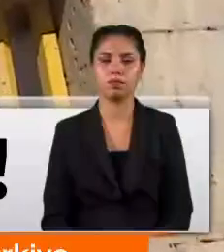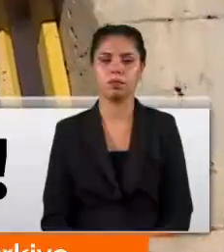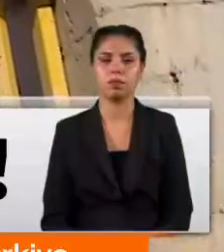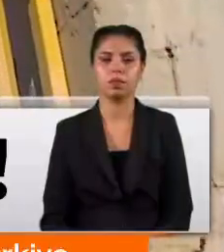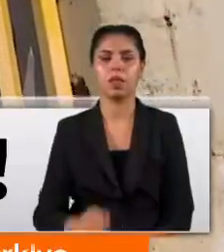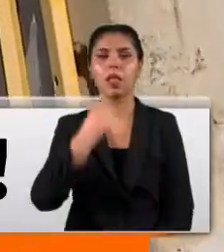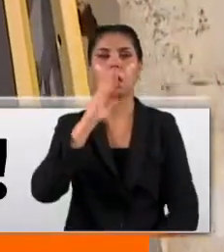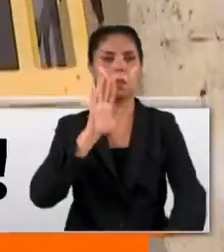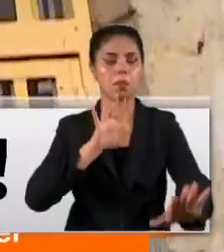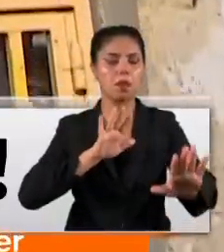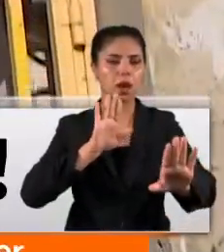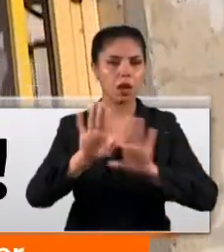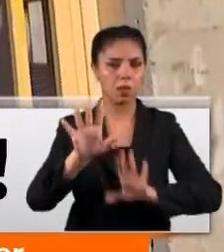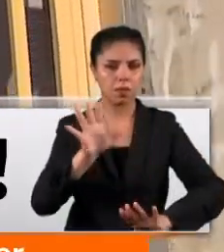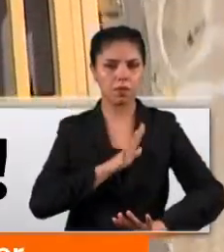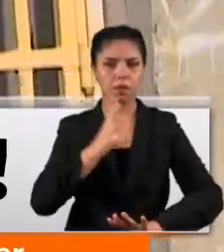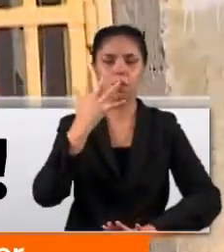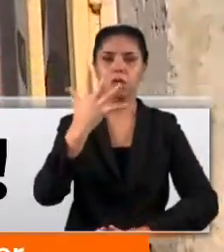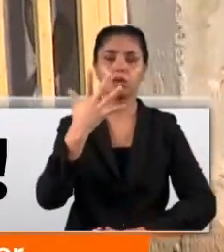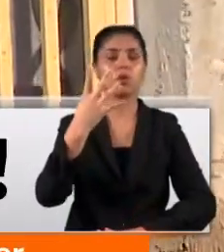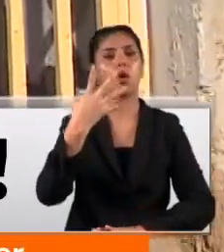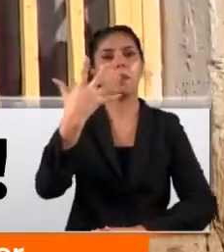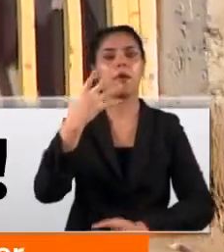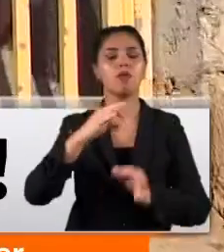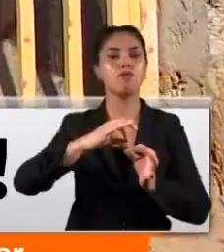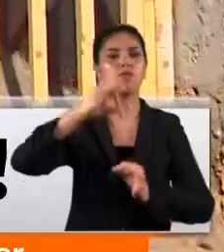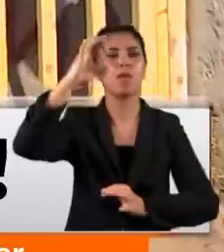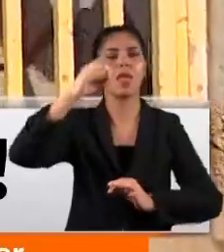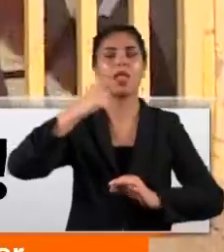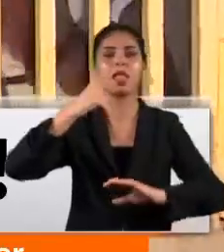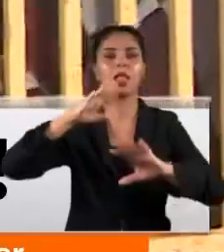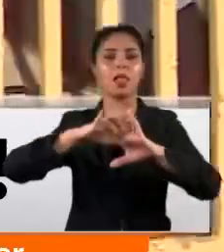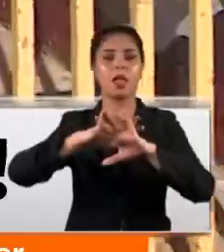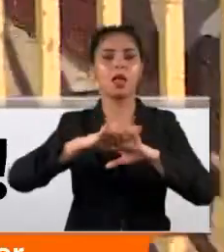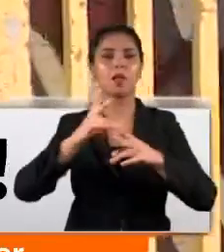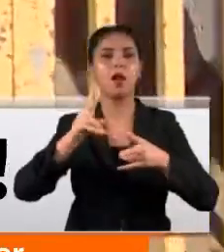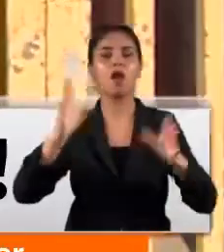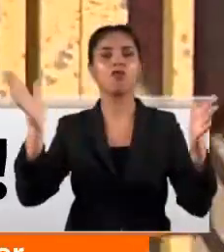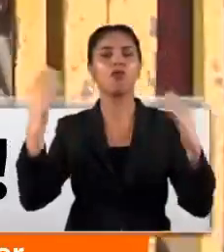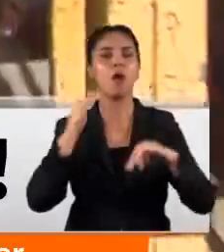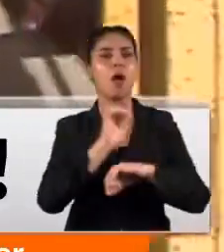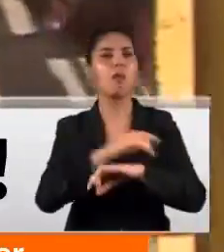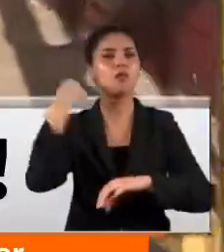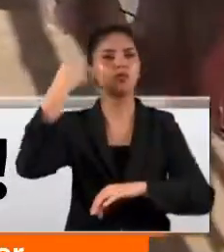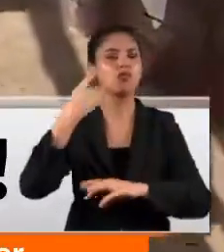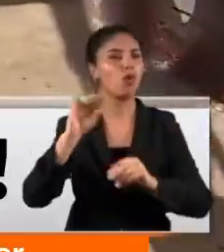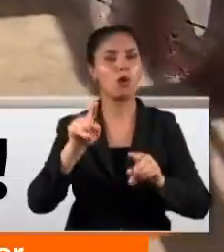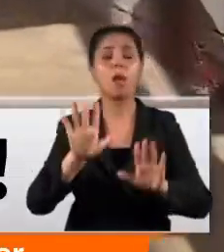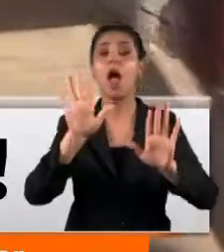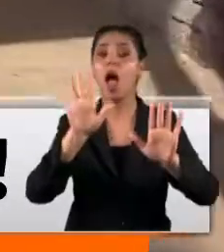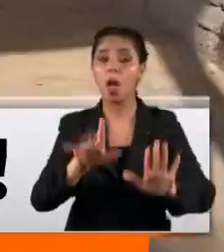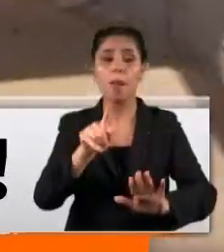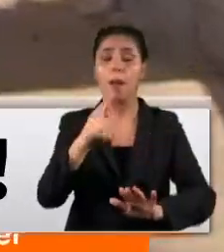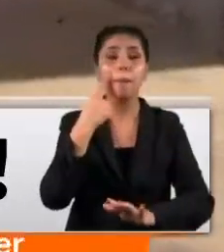Demir kapılar, 4-5 metrelik bu teller size bir açık hava cezaevinde olduğumuzu düşündürebilir ama